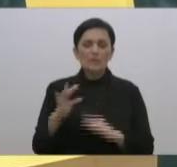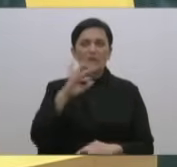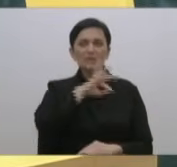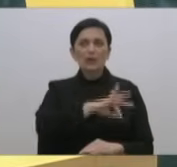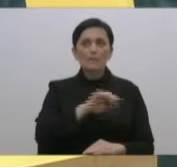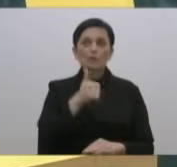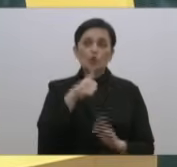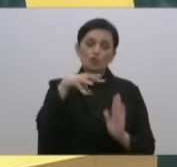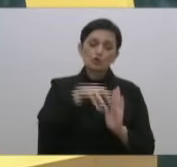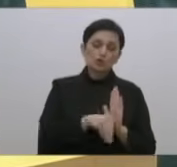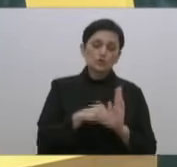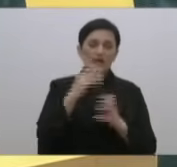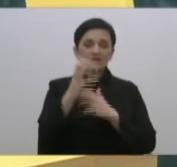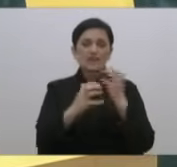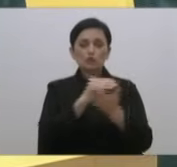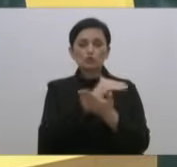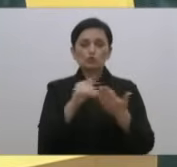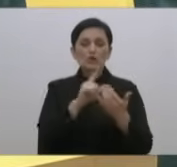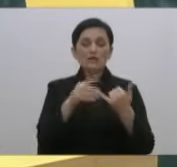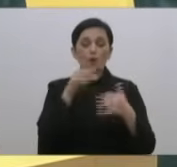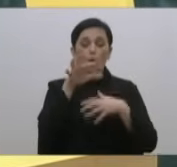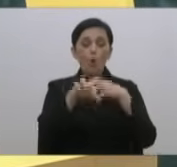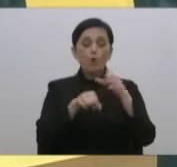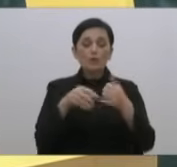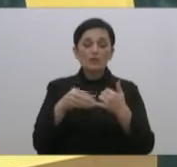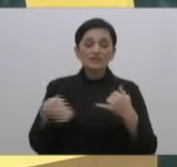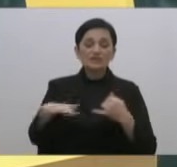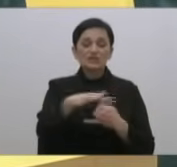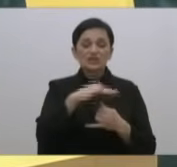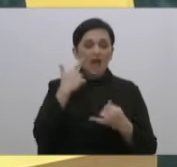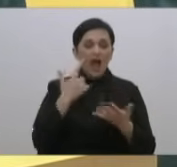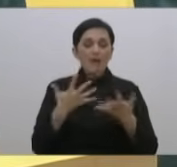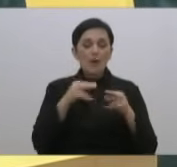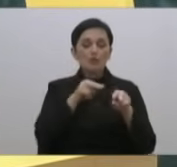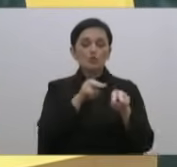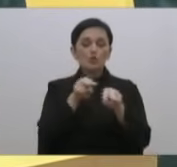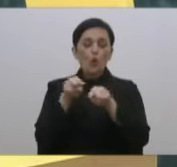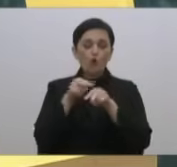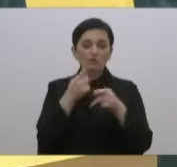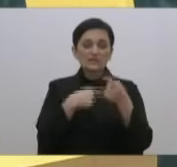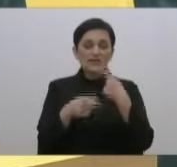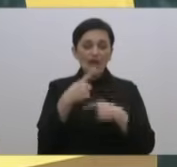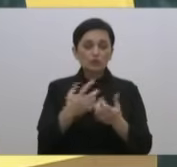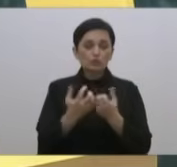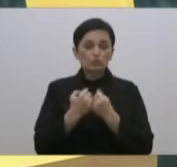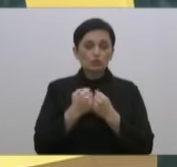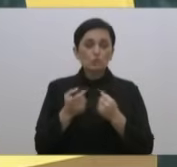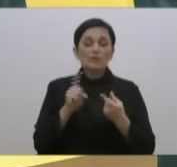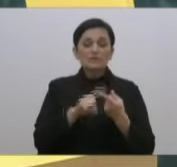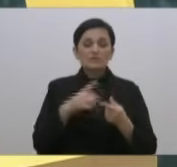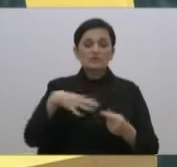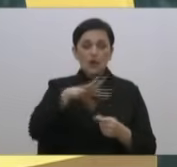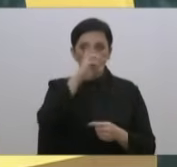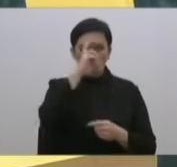იყენებს, როგორც შიდა, ისე საერთაშორისო დონეზე, რათა ოკუპირებულ ტერიტორიებზე ეფექტიანი კონტროლი დაიბრუნოს. ამასთანავე